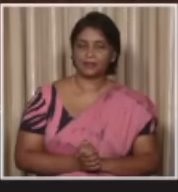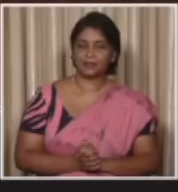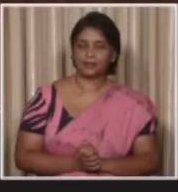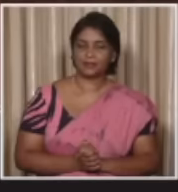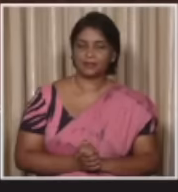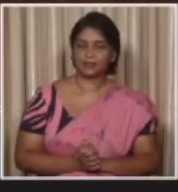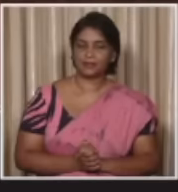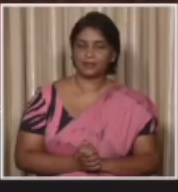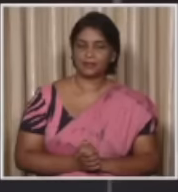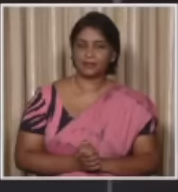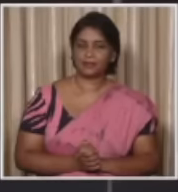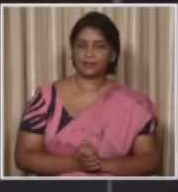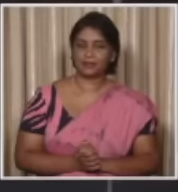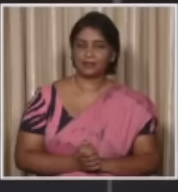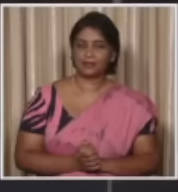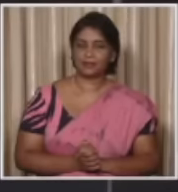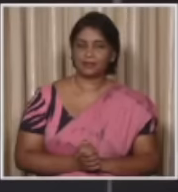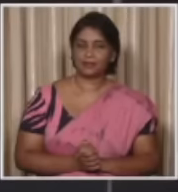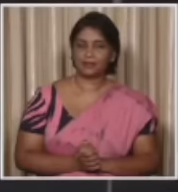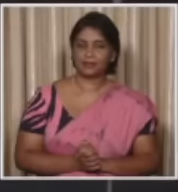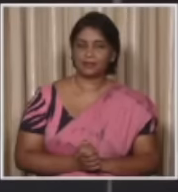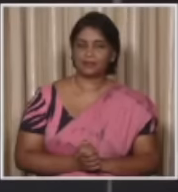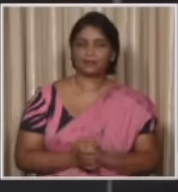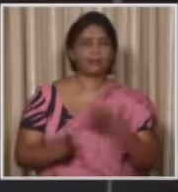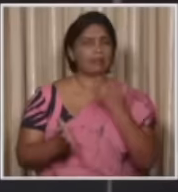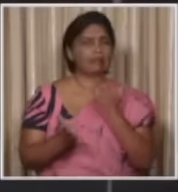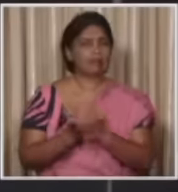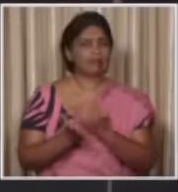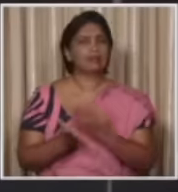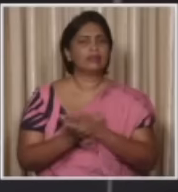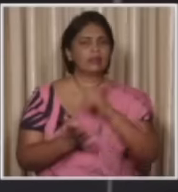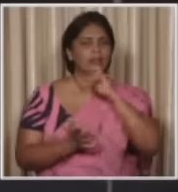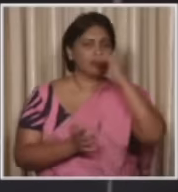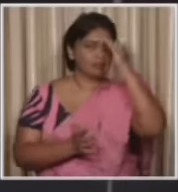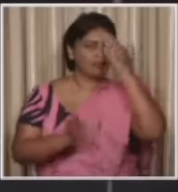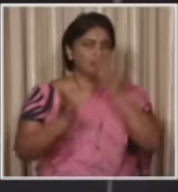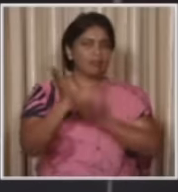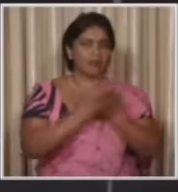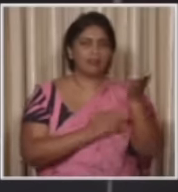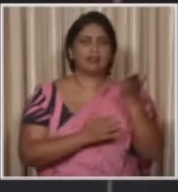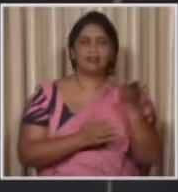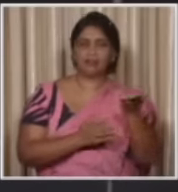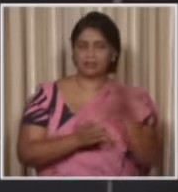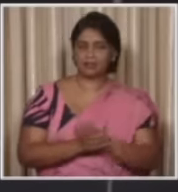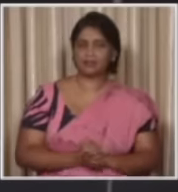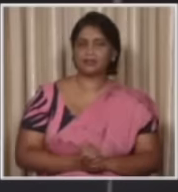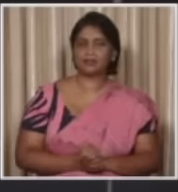මේ ආකාරයට ඔබතුමා කිව්ව ආකාරයට මේ වැරදිලා පතානකතුමාට ඩ්‍රාෆ්ට් කරලා දීලා තින්නේ එතුමා.